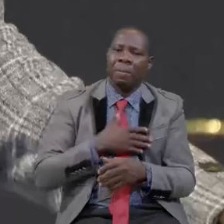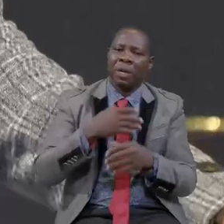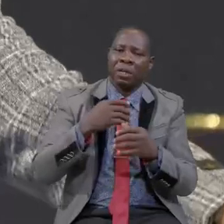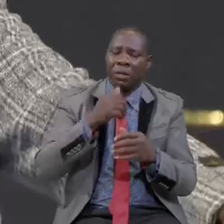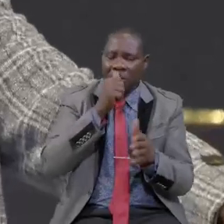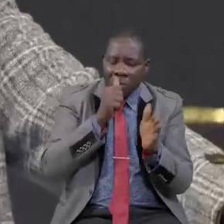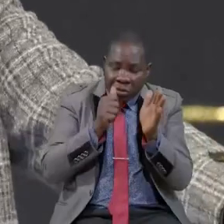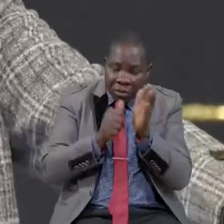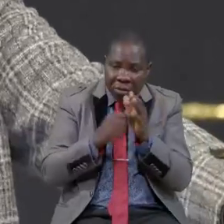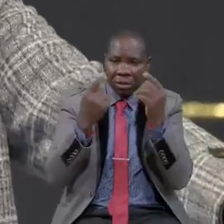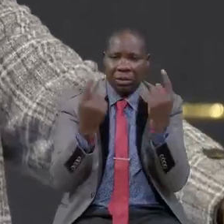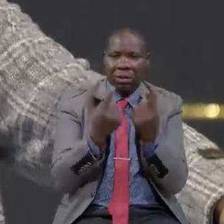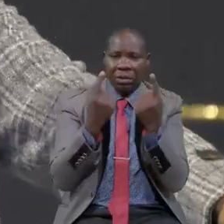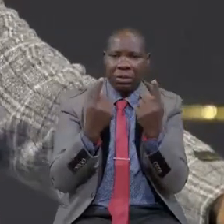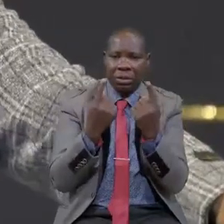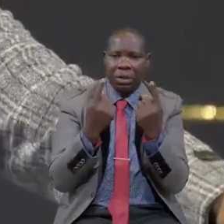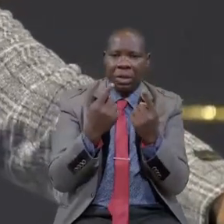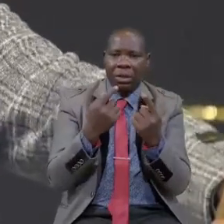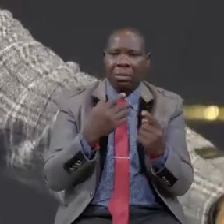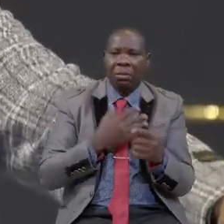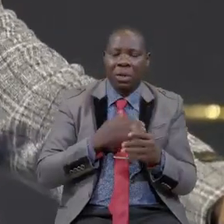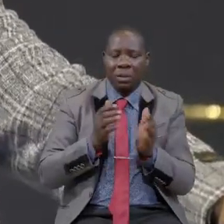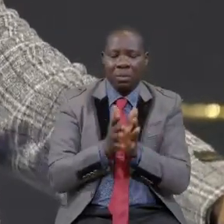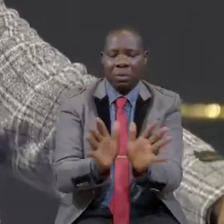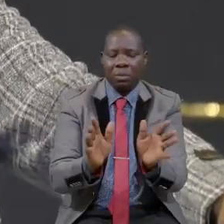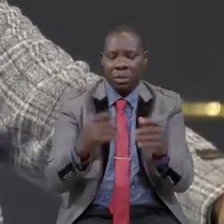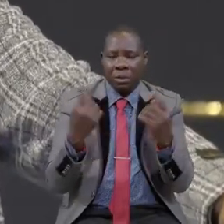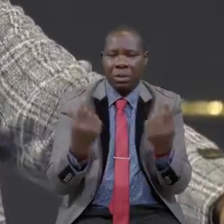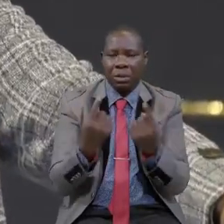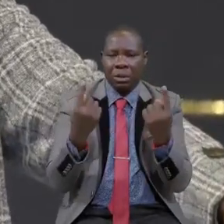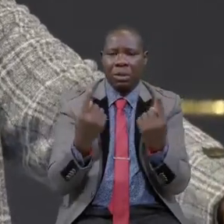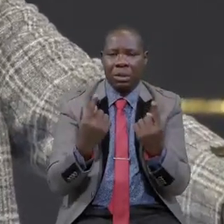J'abandonne mes péchés secrets. Mes péchés publics.